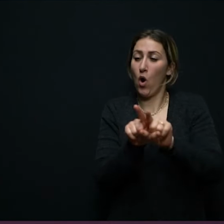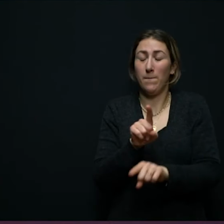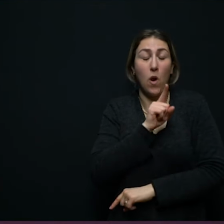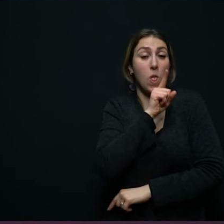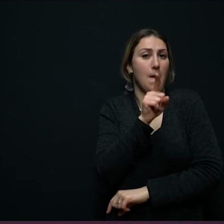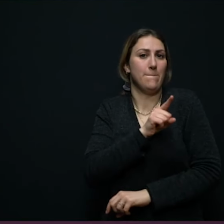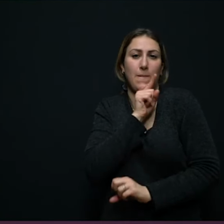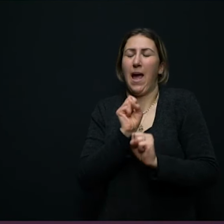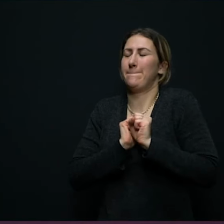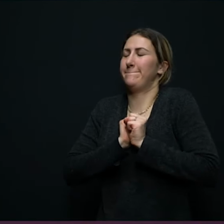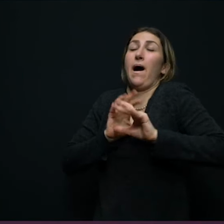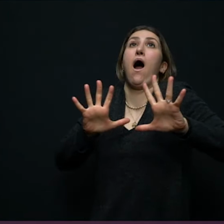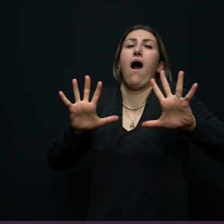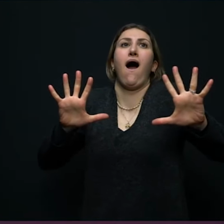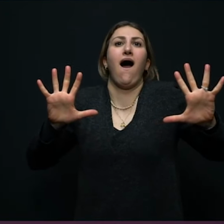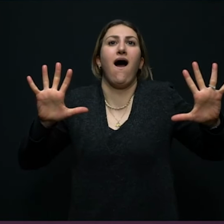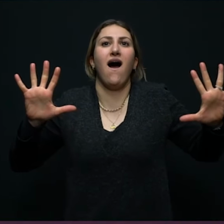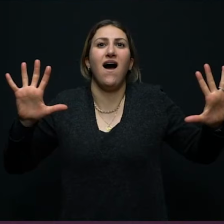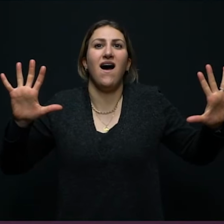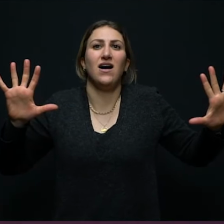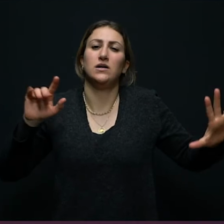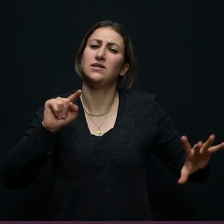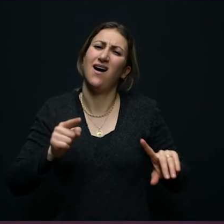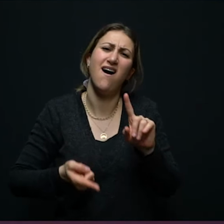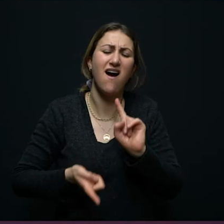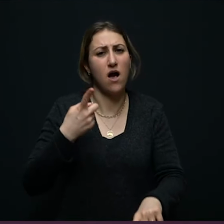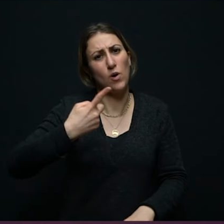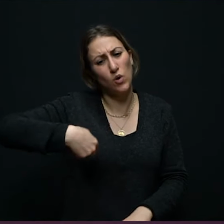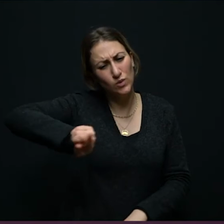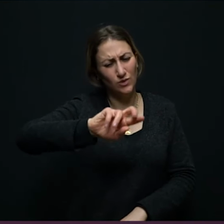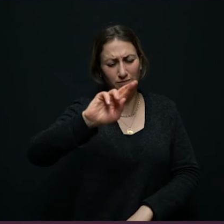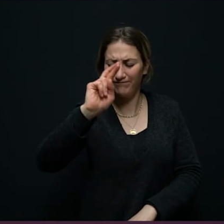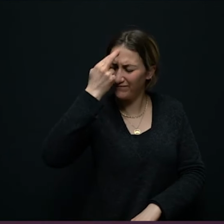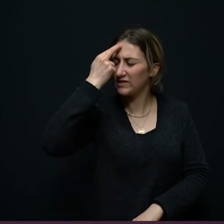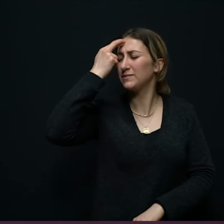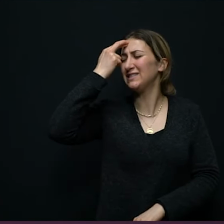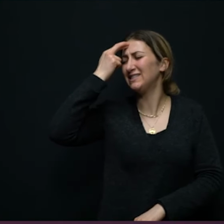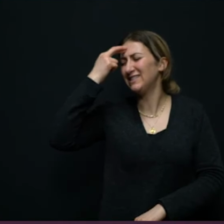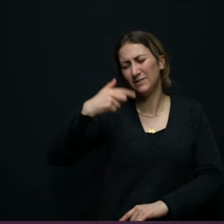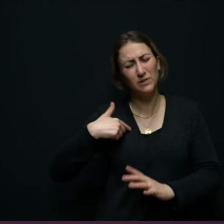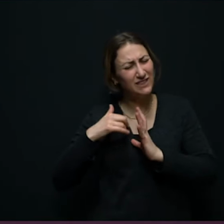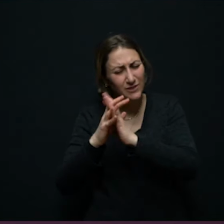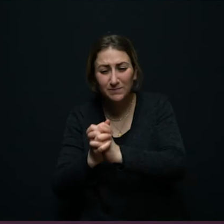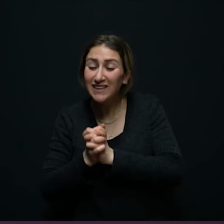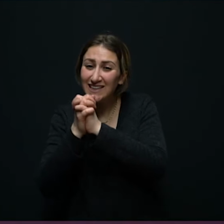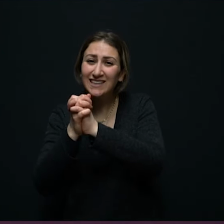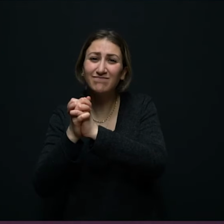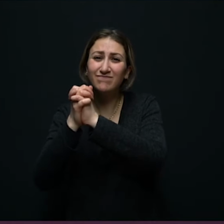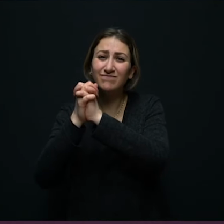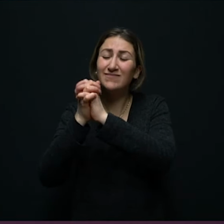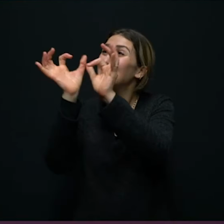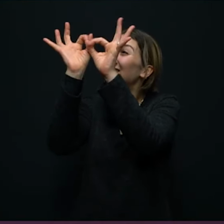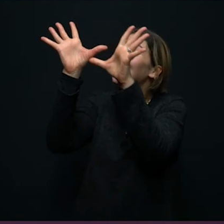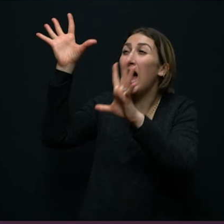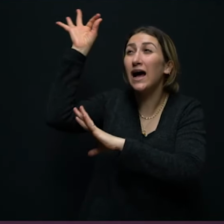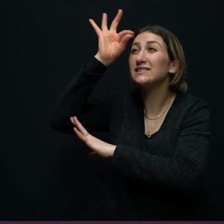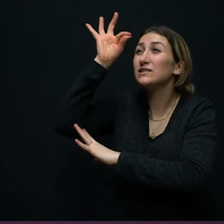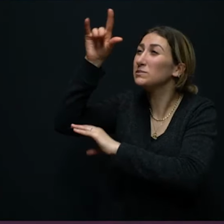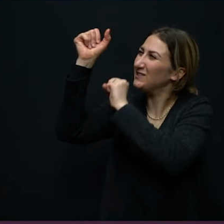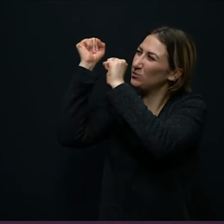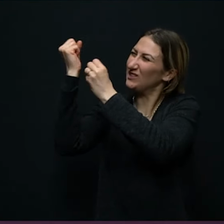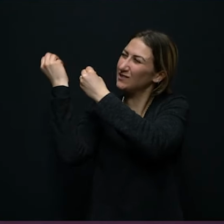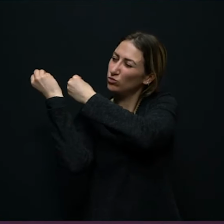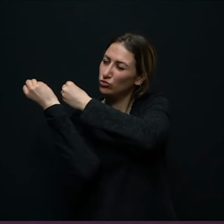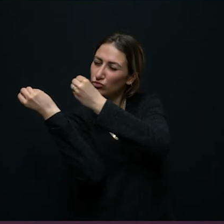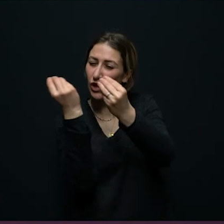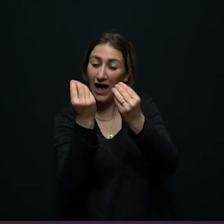saint-esprit montre à ton église la beauté de la sainteté montre à cette église du 21e siècle permet à